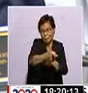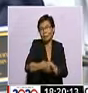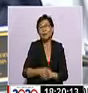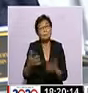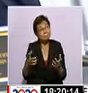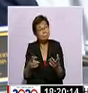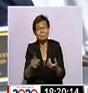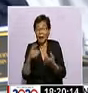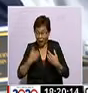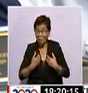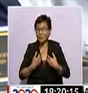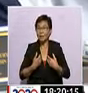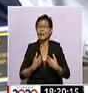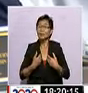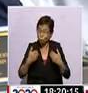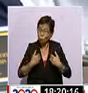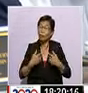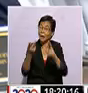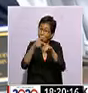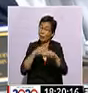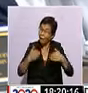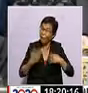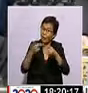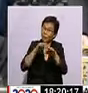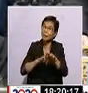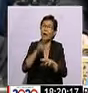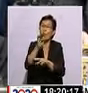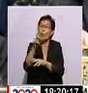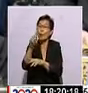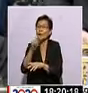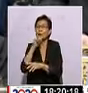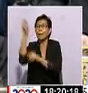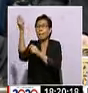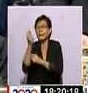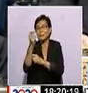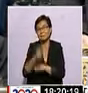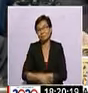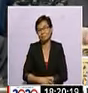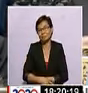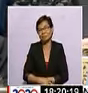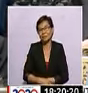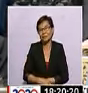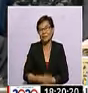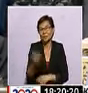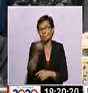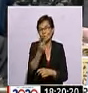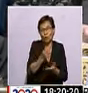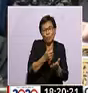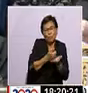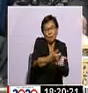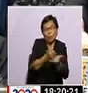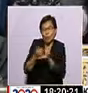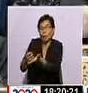Ia juga turut dipanjangkan kepada veteran tidak berpencen. Kedua-dua bantuan ini